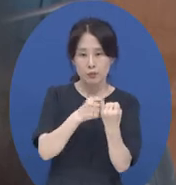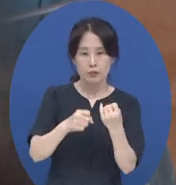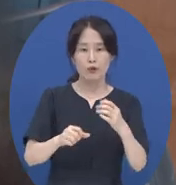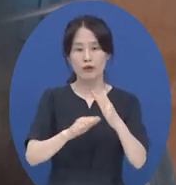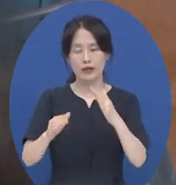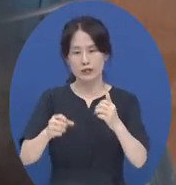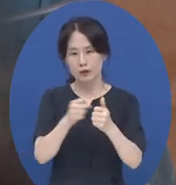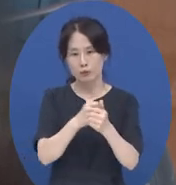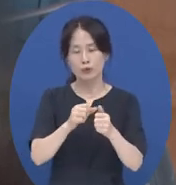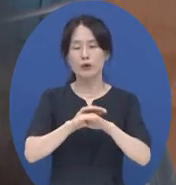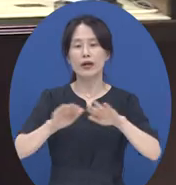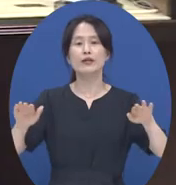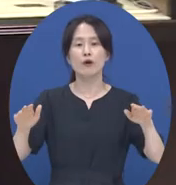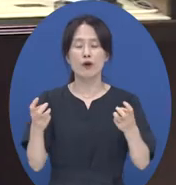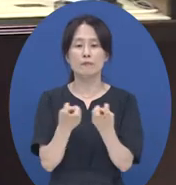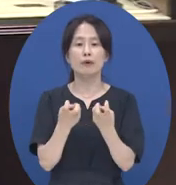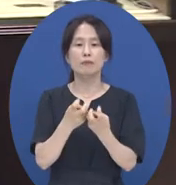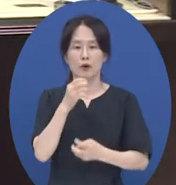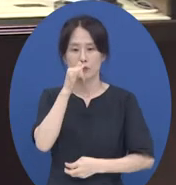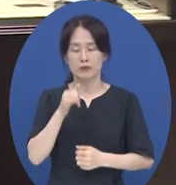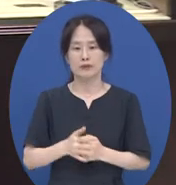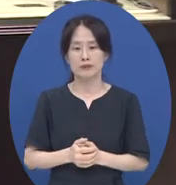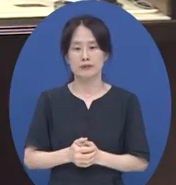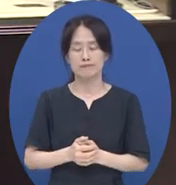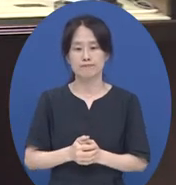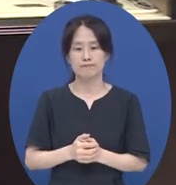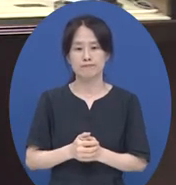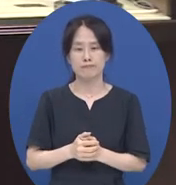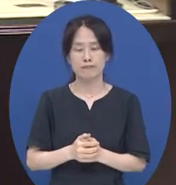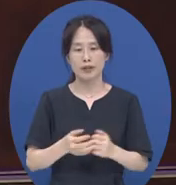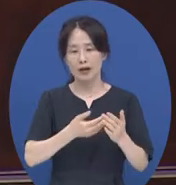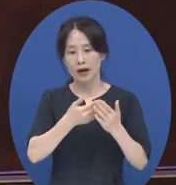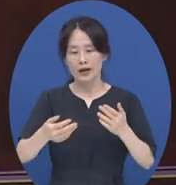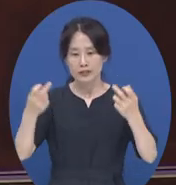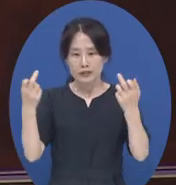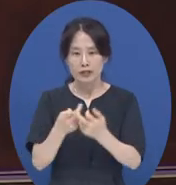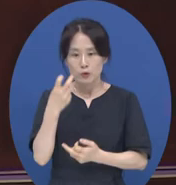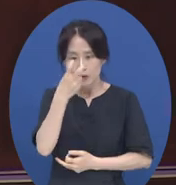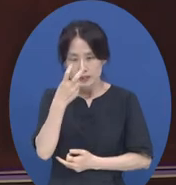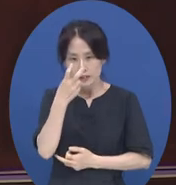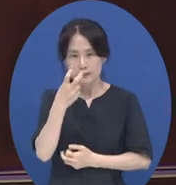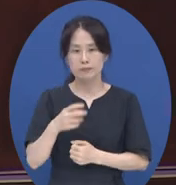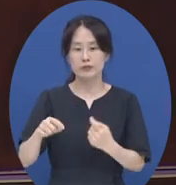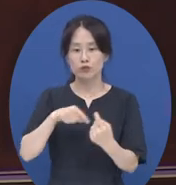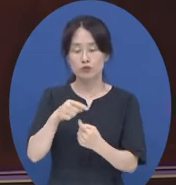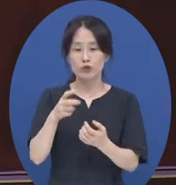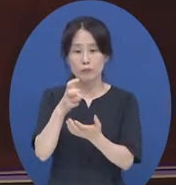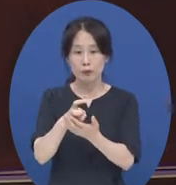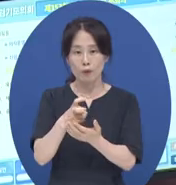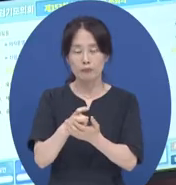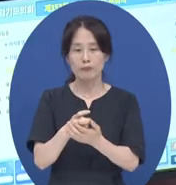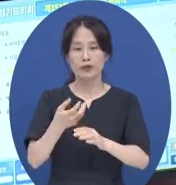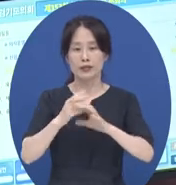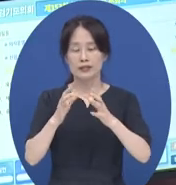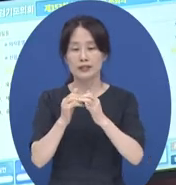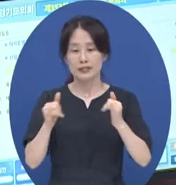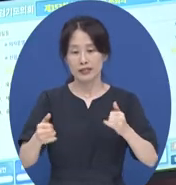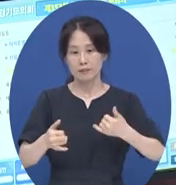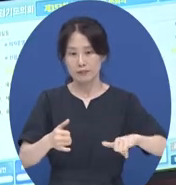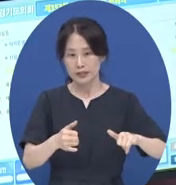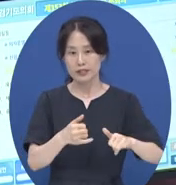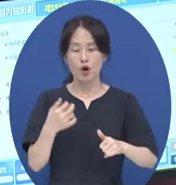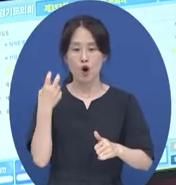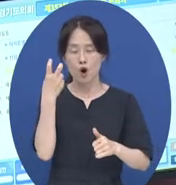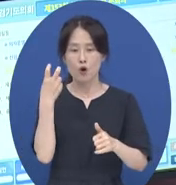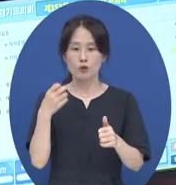가정폭력에 대응하기 위한 겁니다. 이 밖에 경기도 하천계곡지킴이 운영 및 지원 조례안과 외국인 아동 어린이집 누리과정 보육료